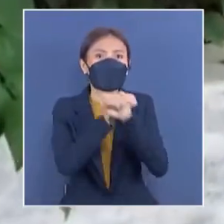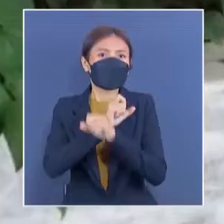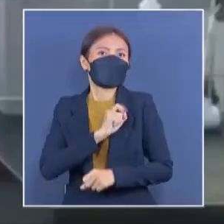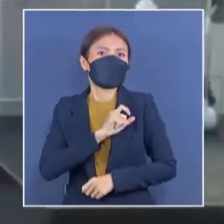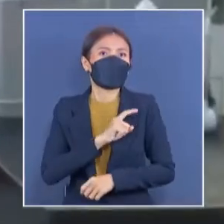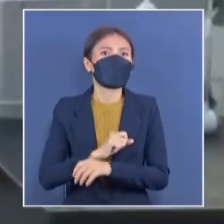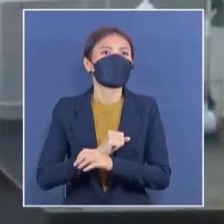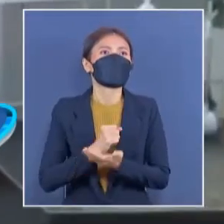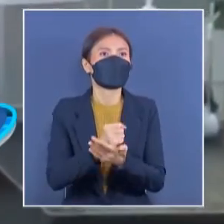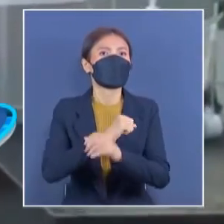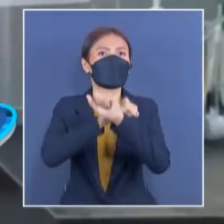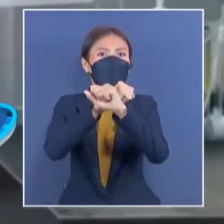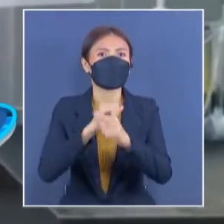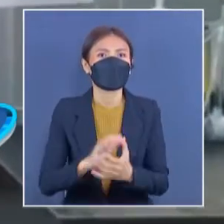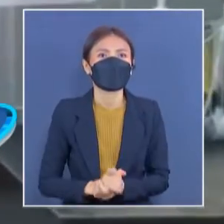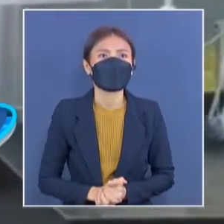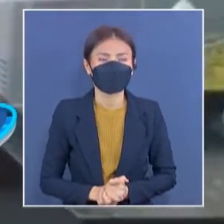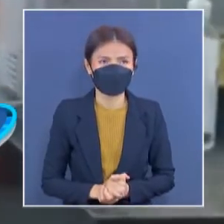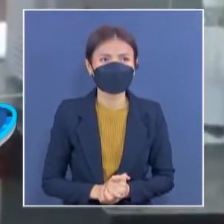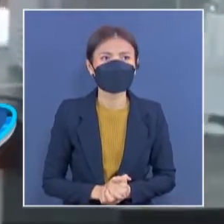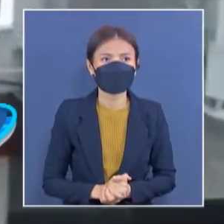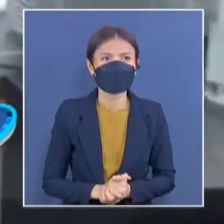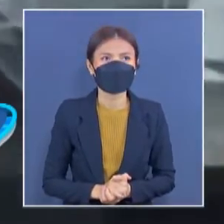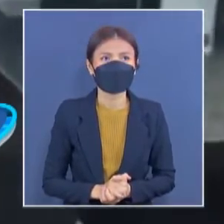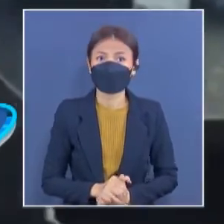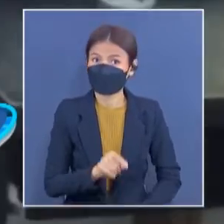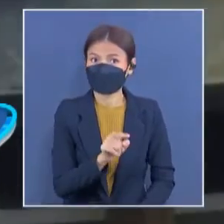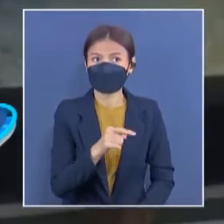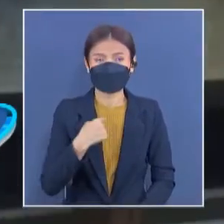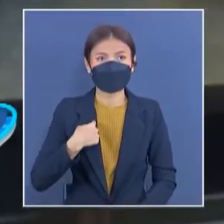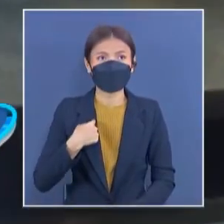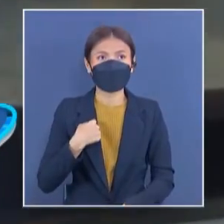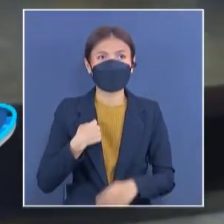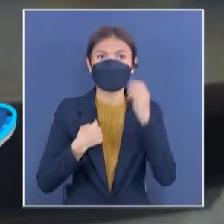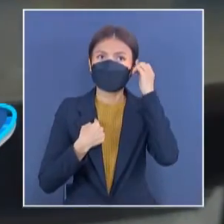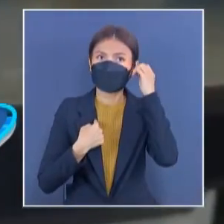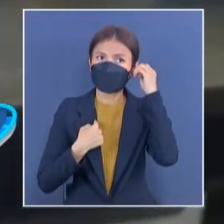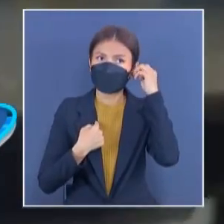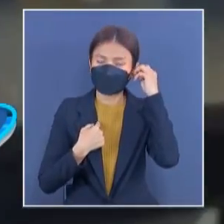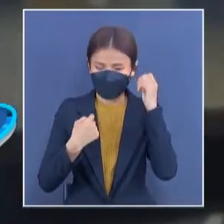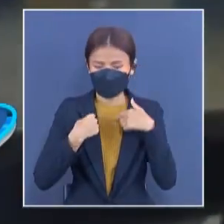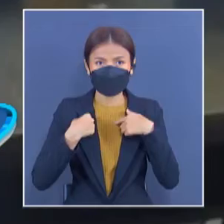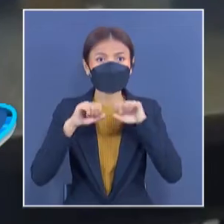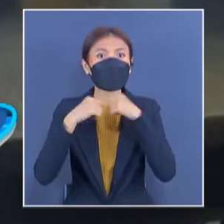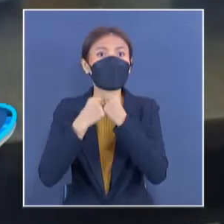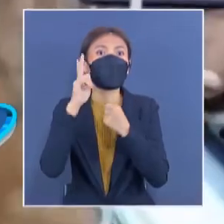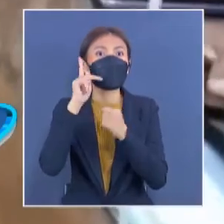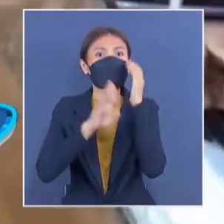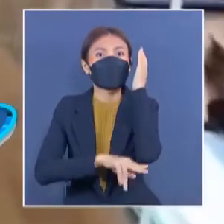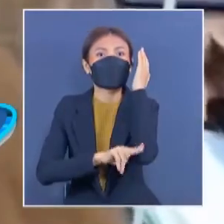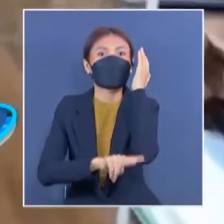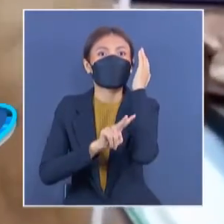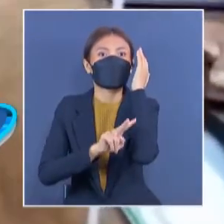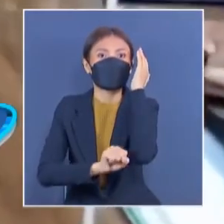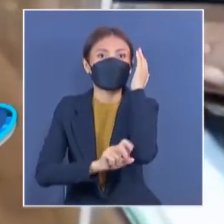คือทางนายยุทธนาบอกว่าเรื่องนี้เนี่ยพอถูกพูดถึงว่าเป็นนักข่าวในพื้นที่จ่ายไป 300,000 แลกกับการปิด